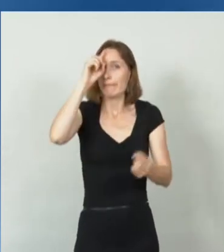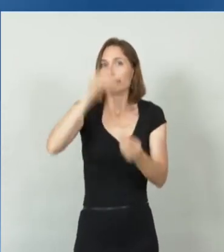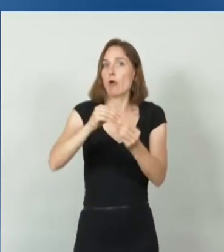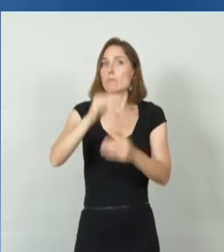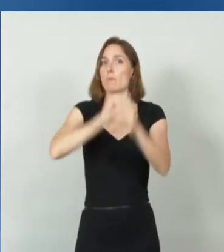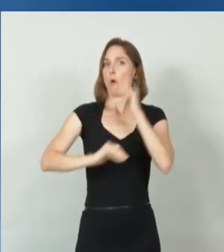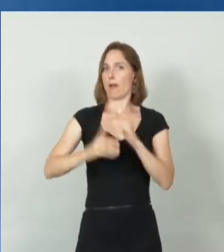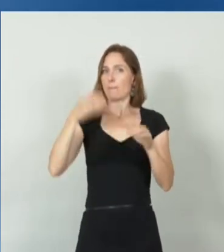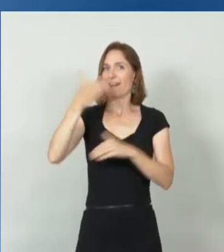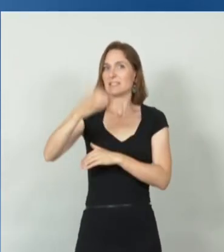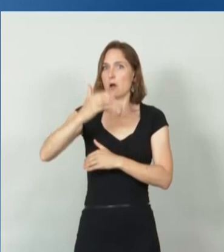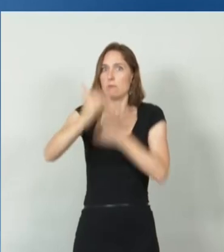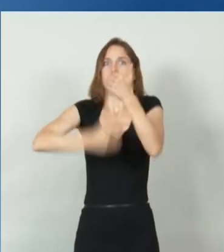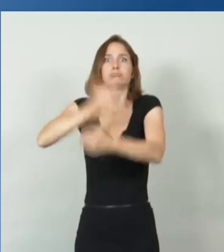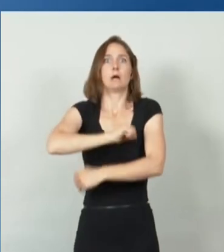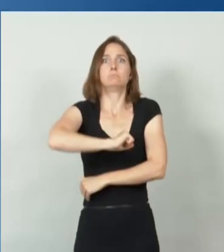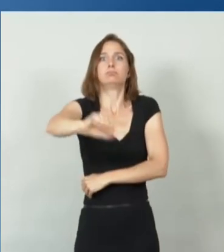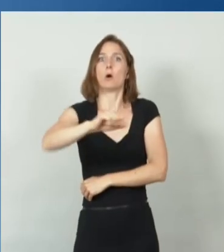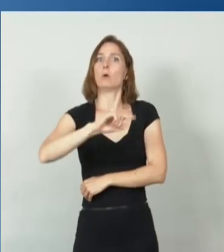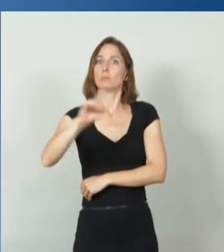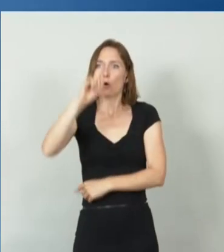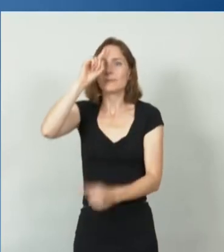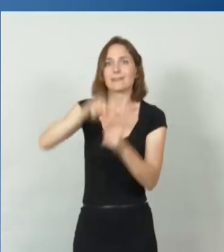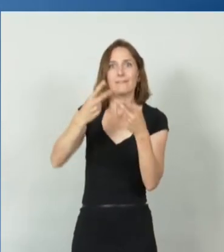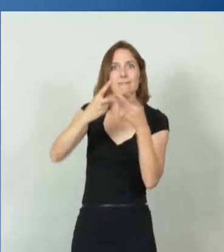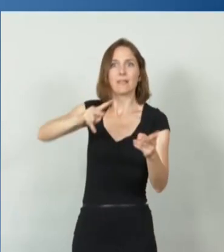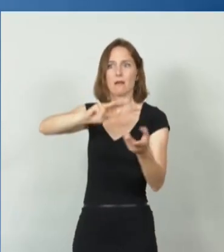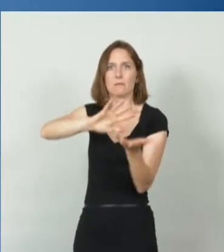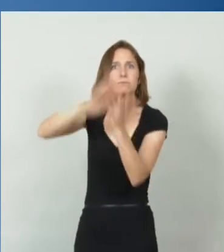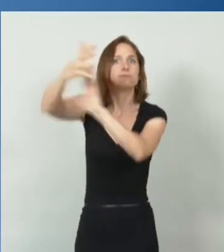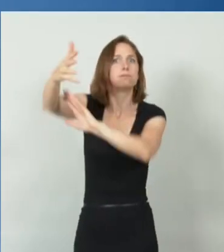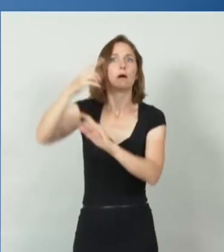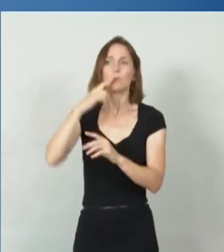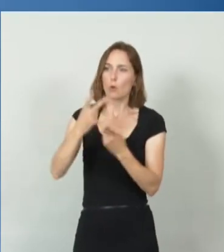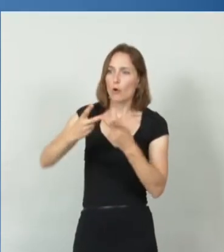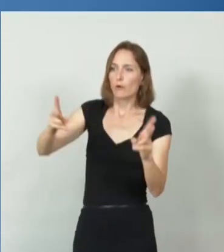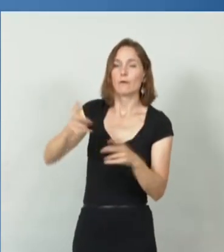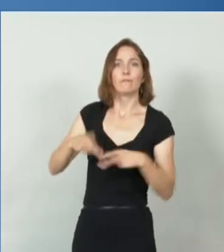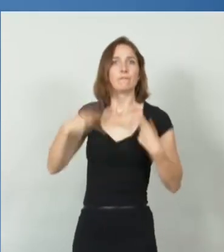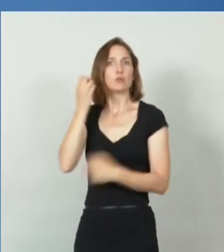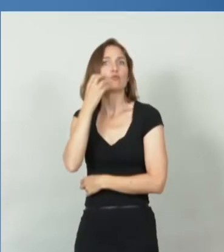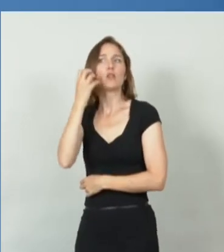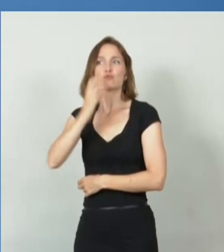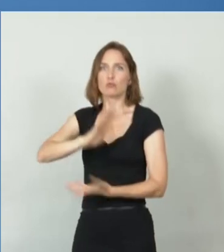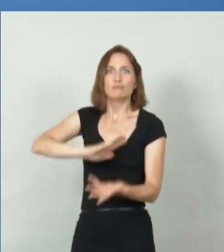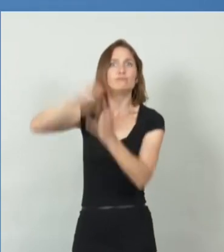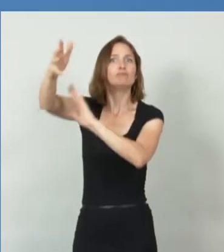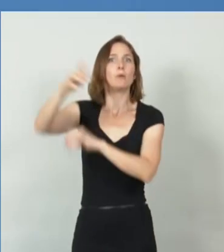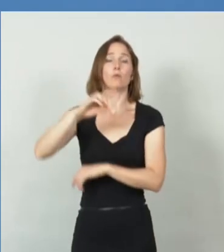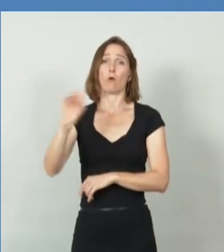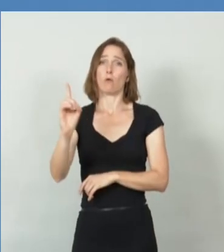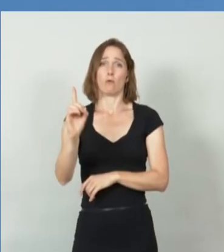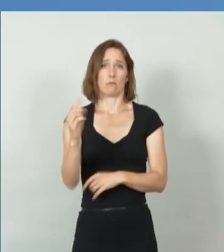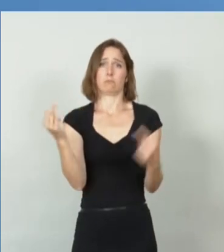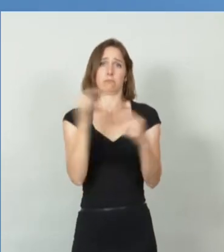renforcer pour pardon pour transformer la ville pour transformer et améliorer le quotidien des Grenoblois mais c'est surtout de dépenser sans